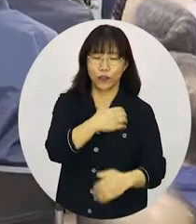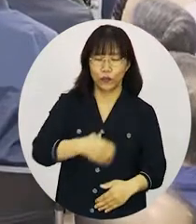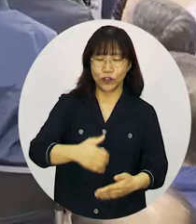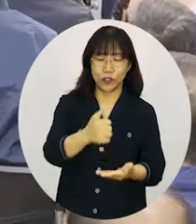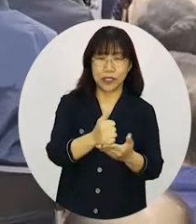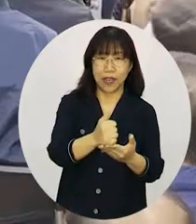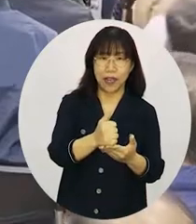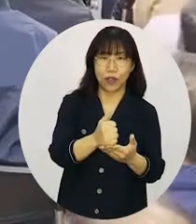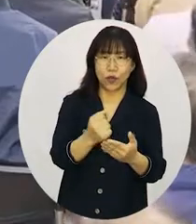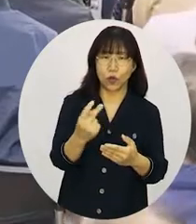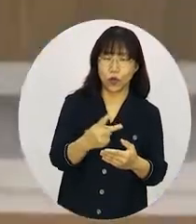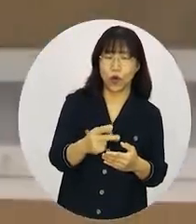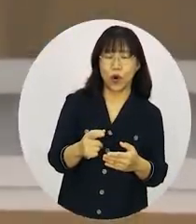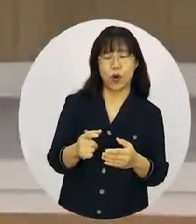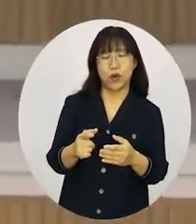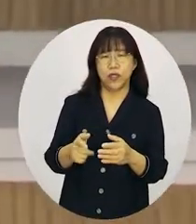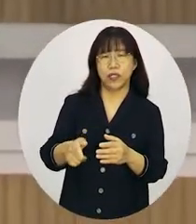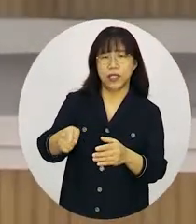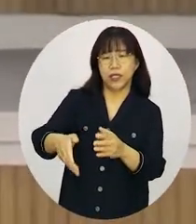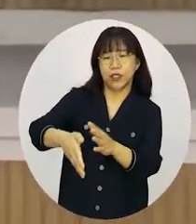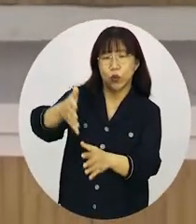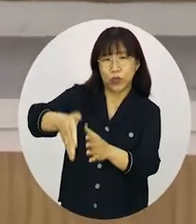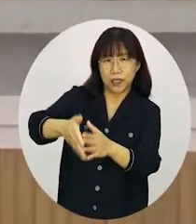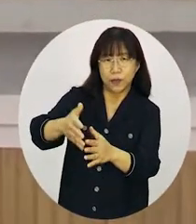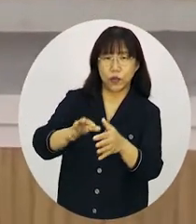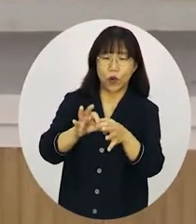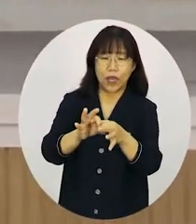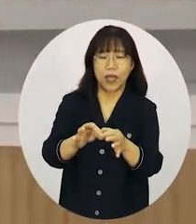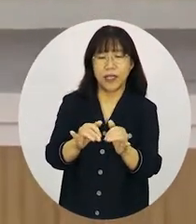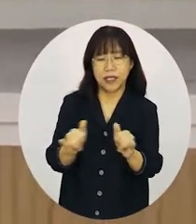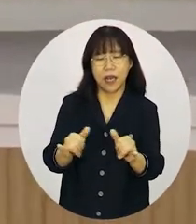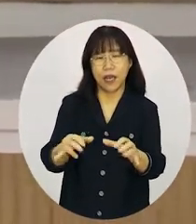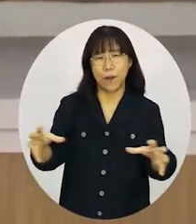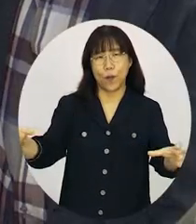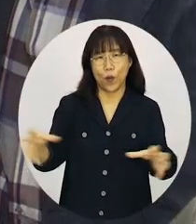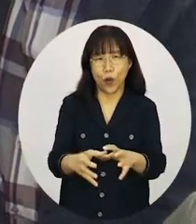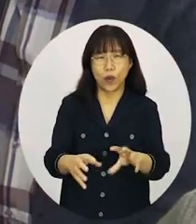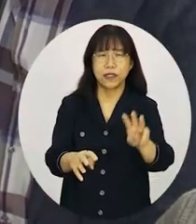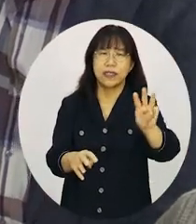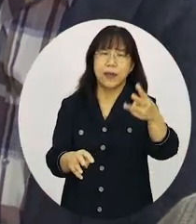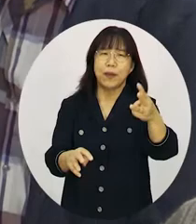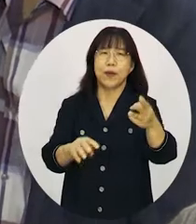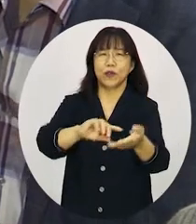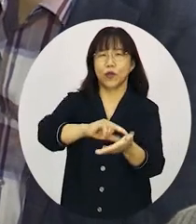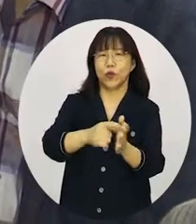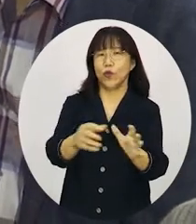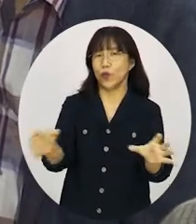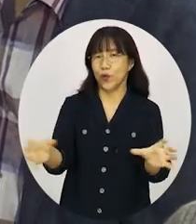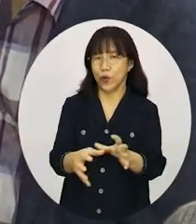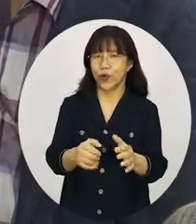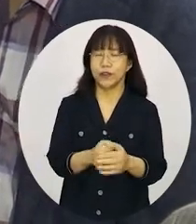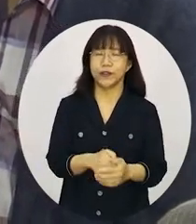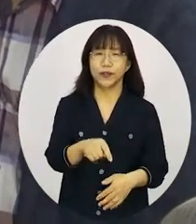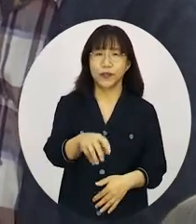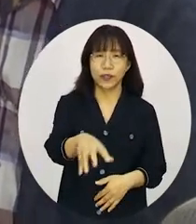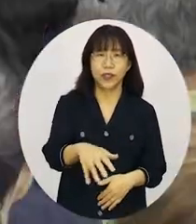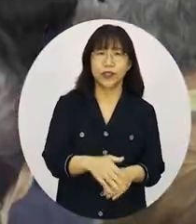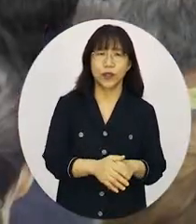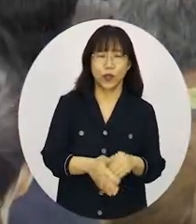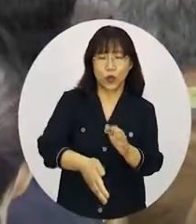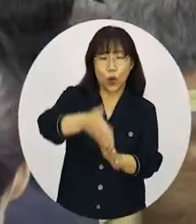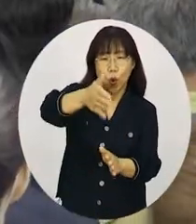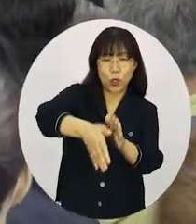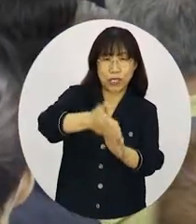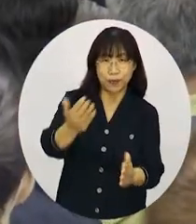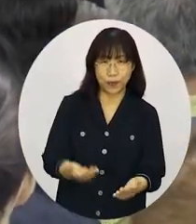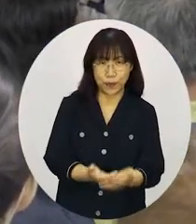설명회에는 김태우 강서구청장을 비롯해 원도심 주민과 관계자 등 300여 명이 참석했습니다. 이 자리에서는